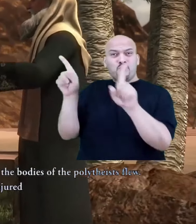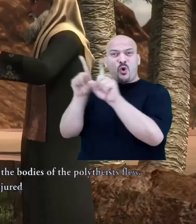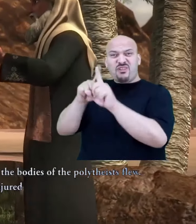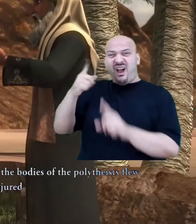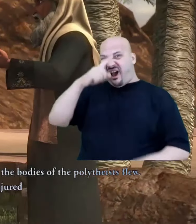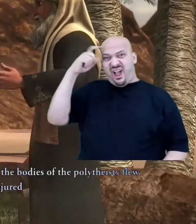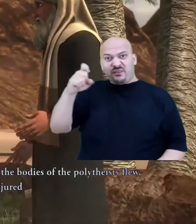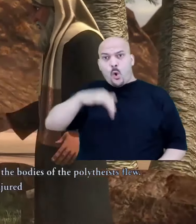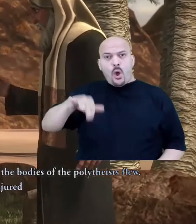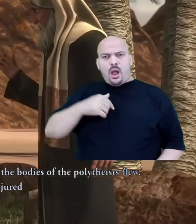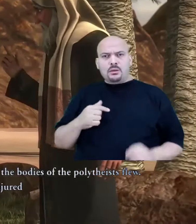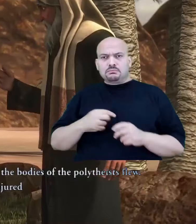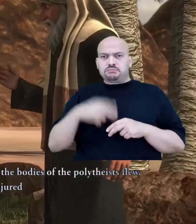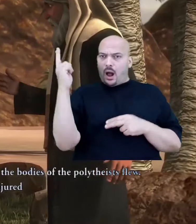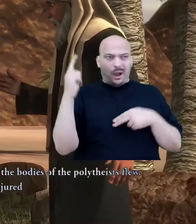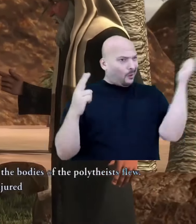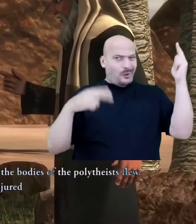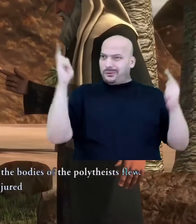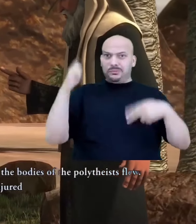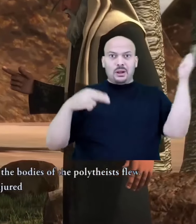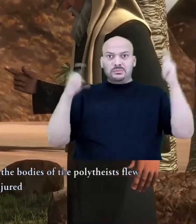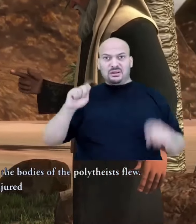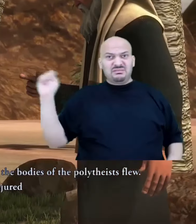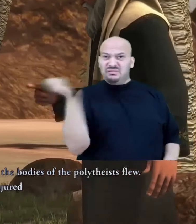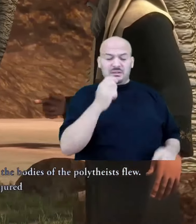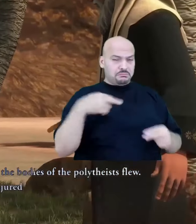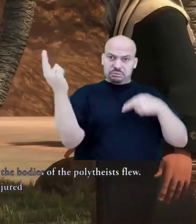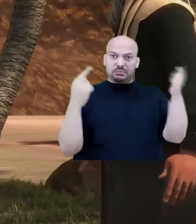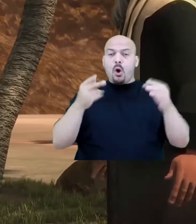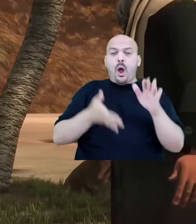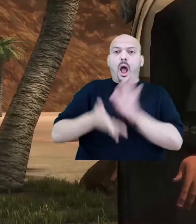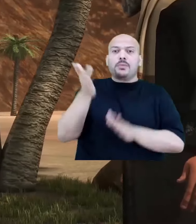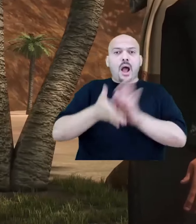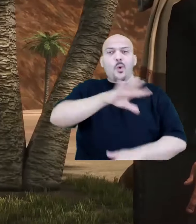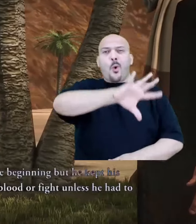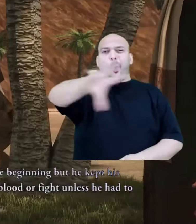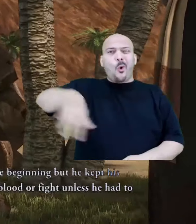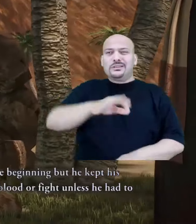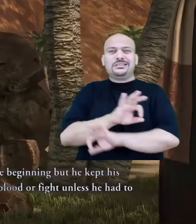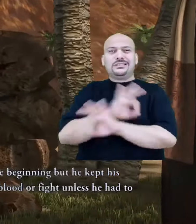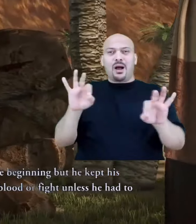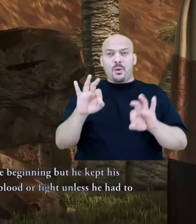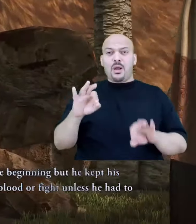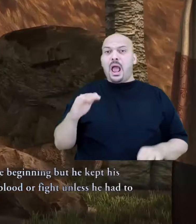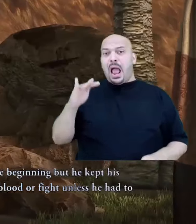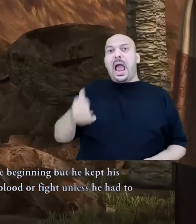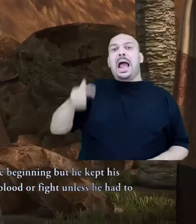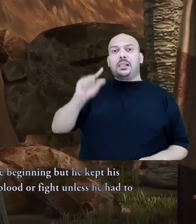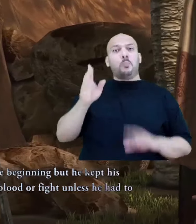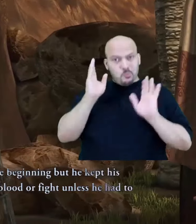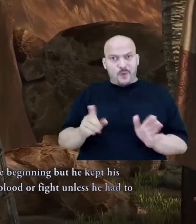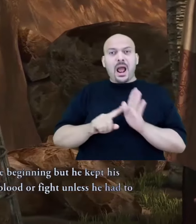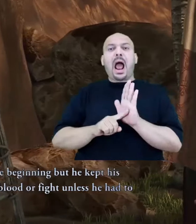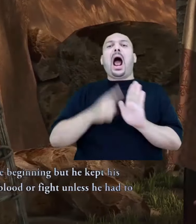المشركين، فهرب من هرب وأصيب من أصيب. كان بإمكان خالد بن